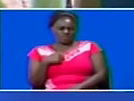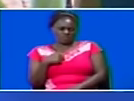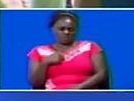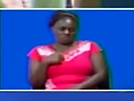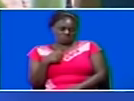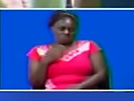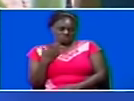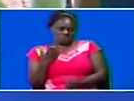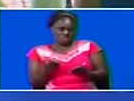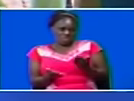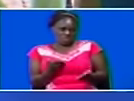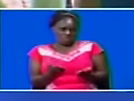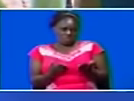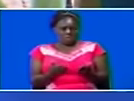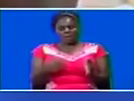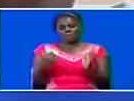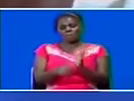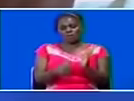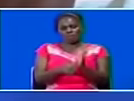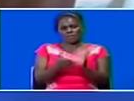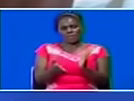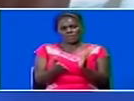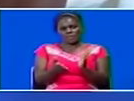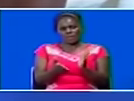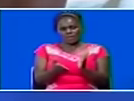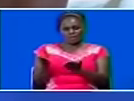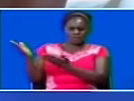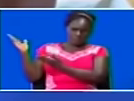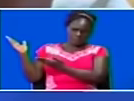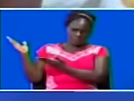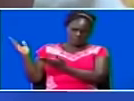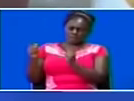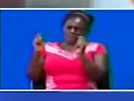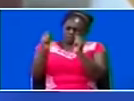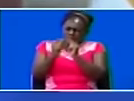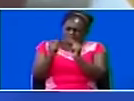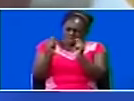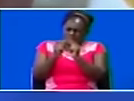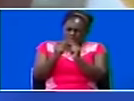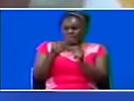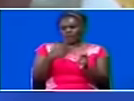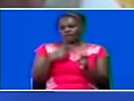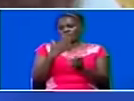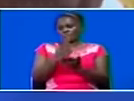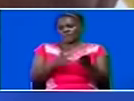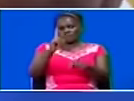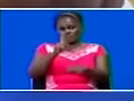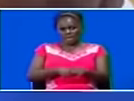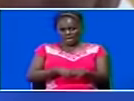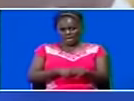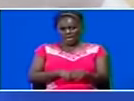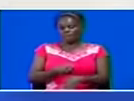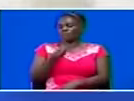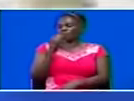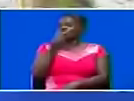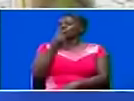kwamba ni shida. Mama huyu anakiri kuwa anapitia uchungu mwingi, wakati mwingine hata inakuwa vigumu kumeza